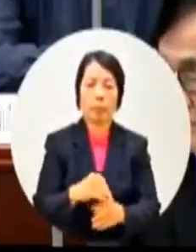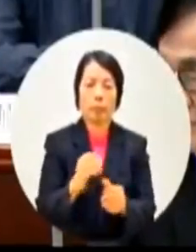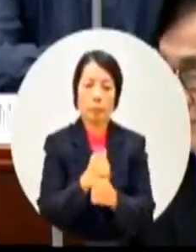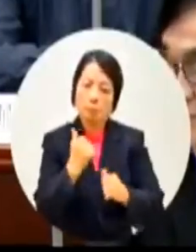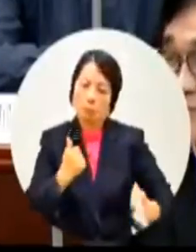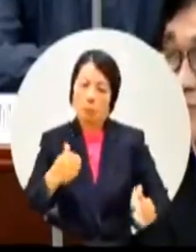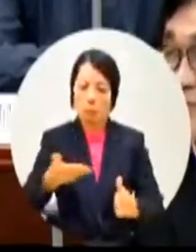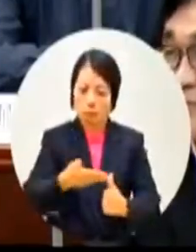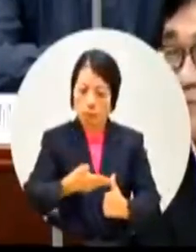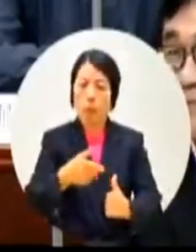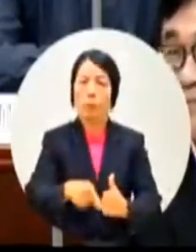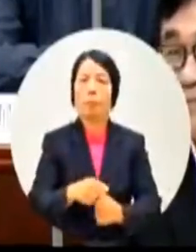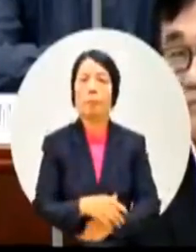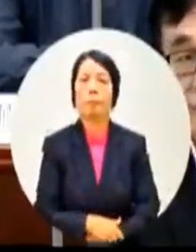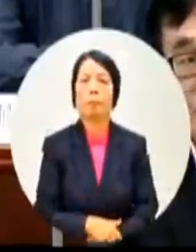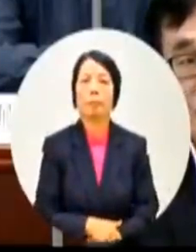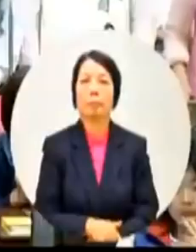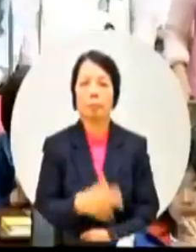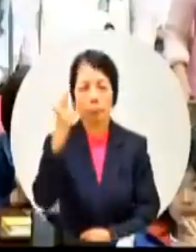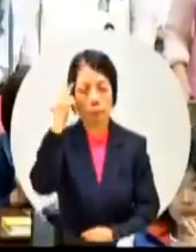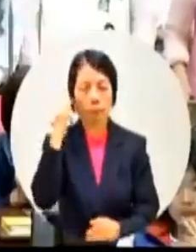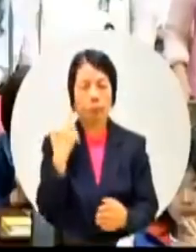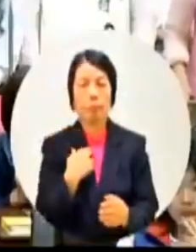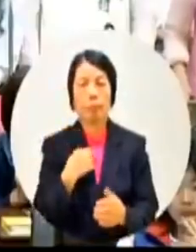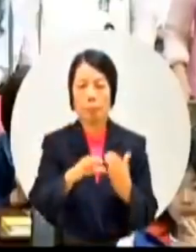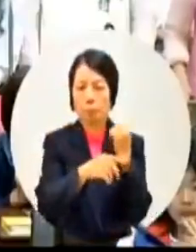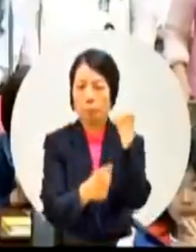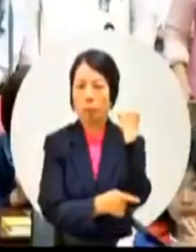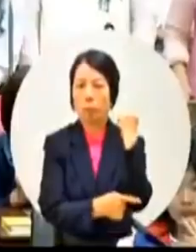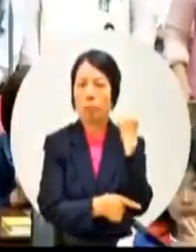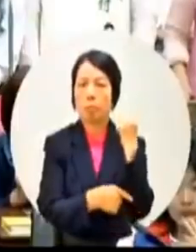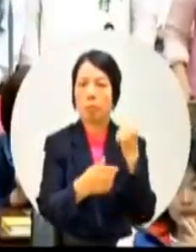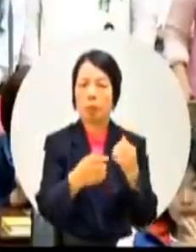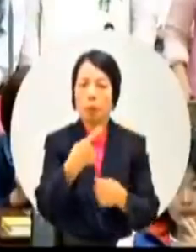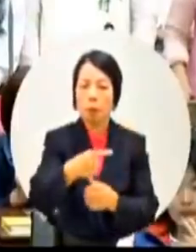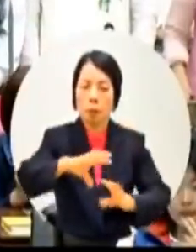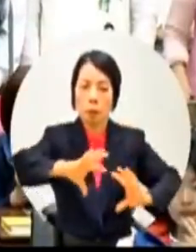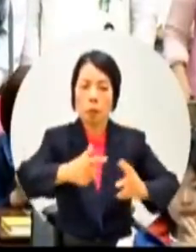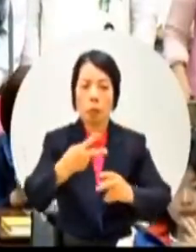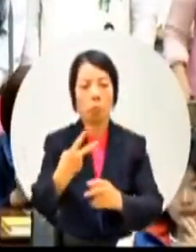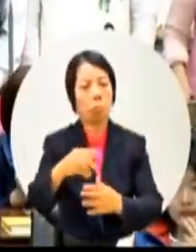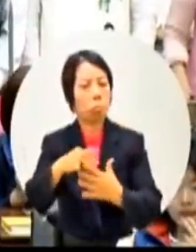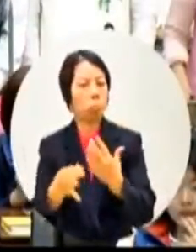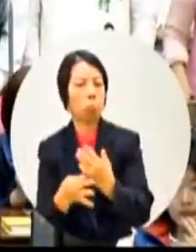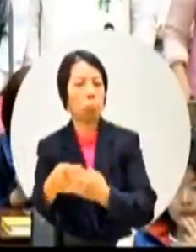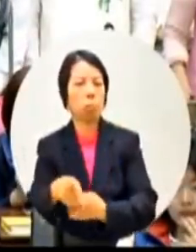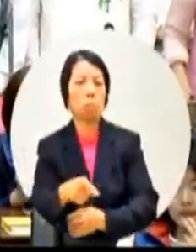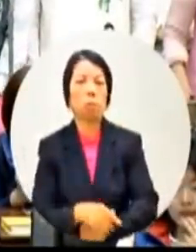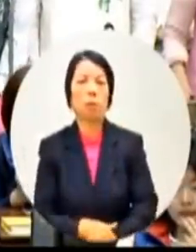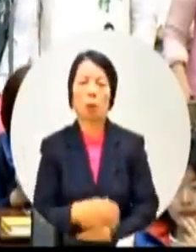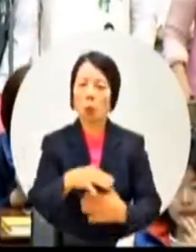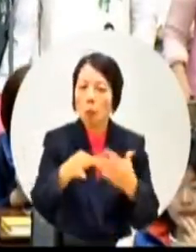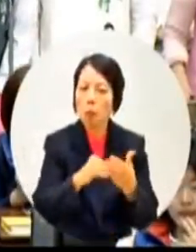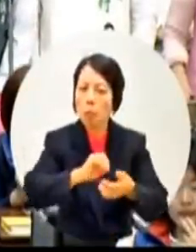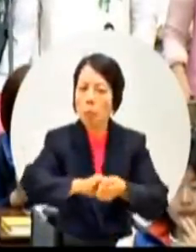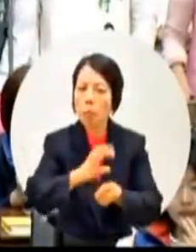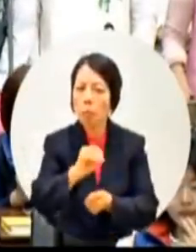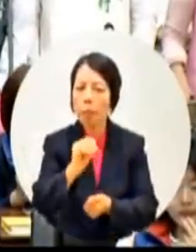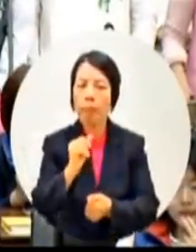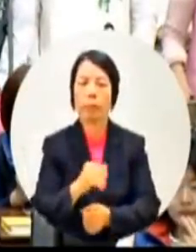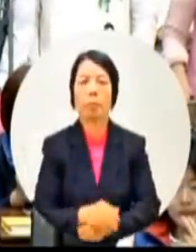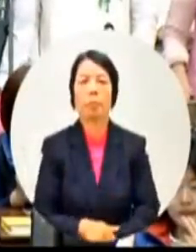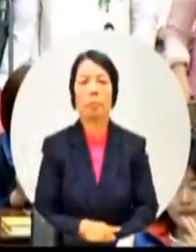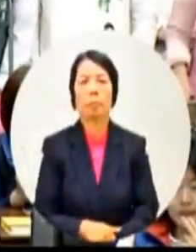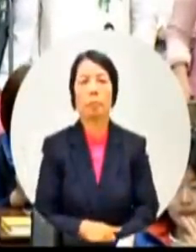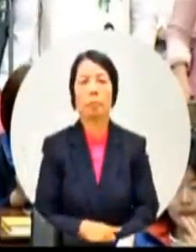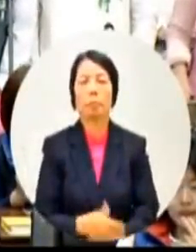两制？请教市长，在宪法哪一条有规定一国两制？ 没有 啊，没有啊，你刚刚说你根据